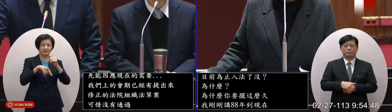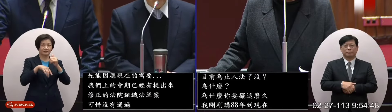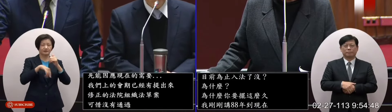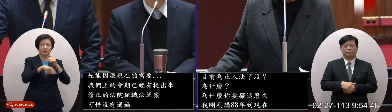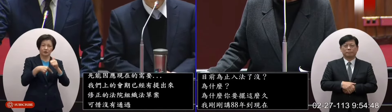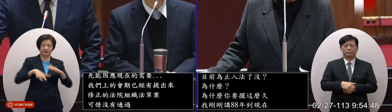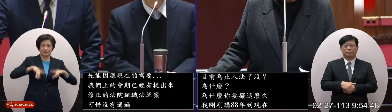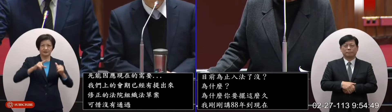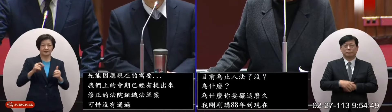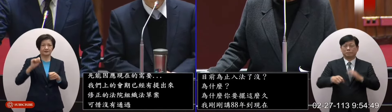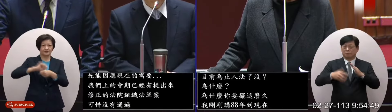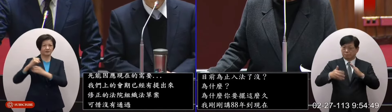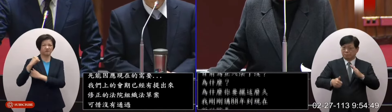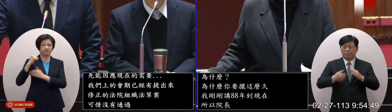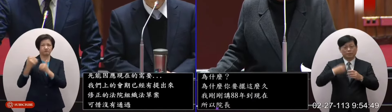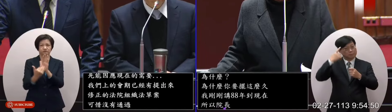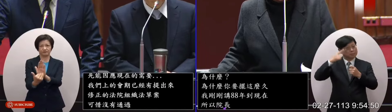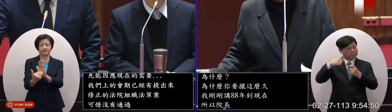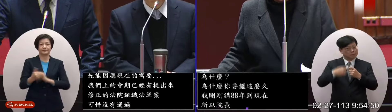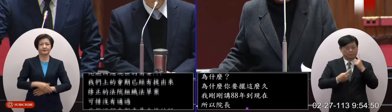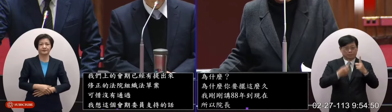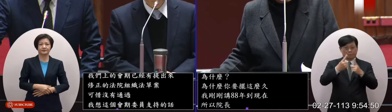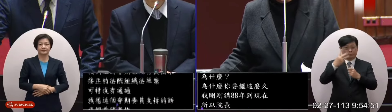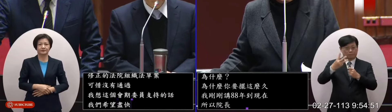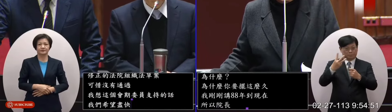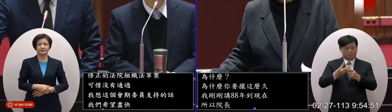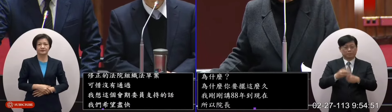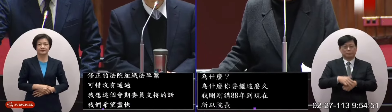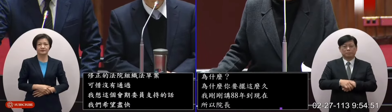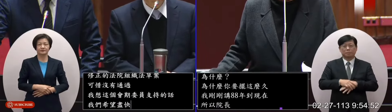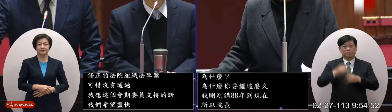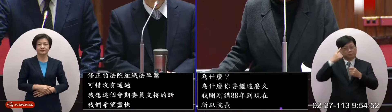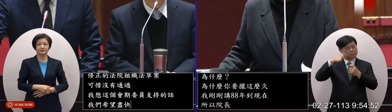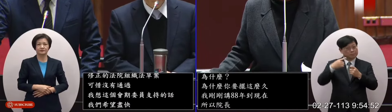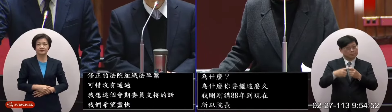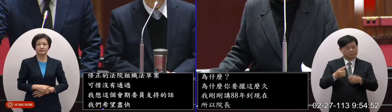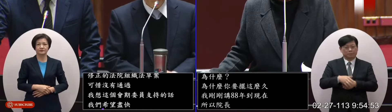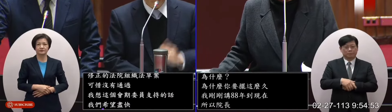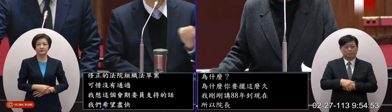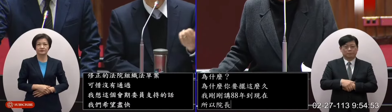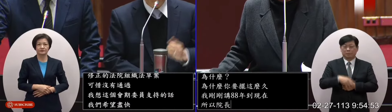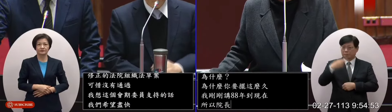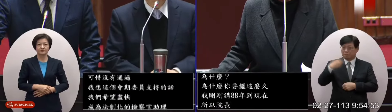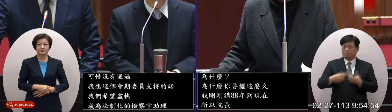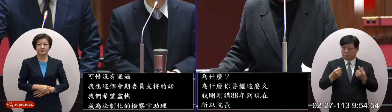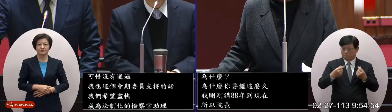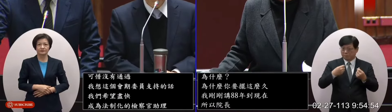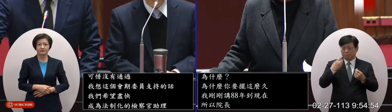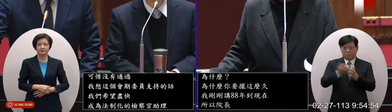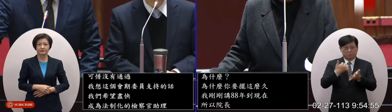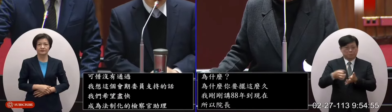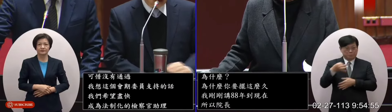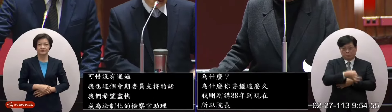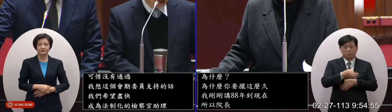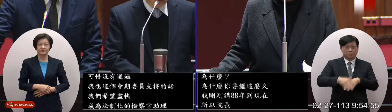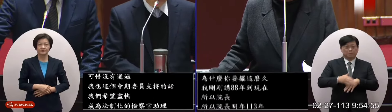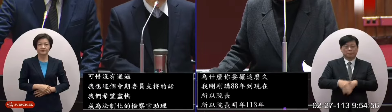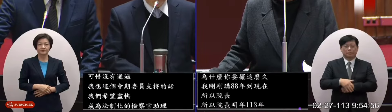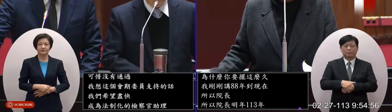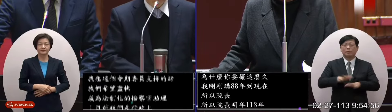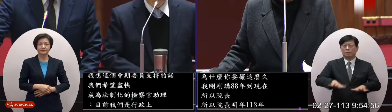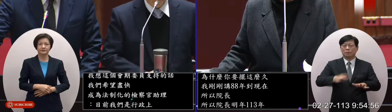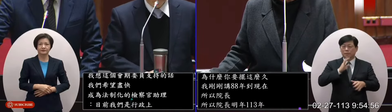了。 所以院长，明年113年明年还会有继续给他们预算吗？